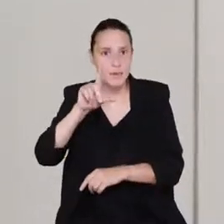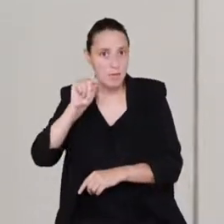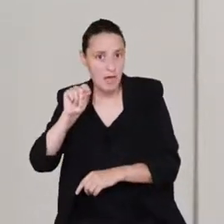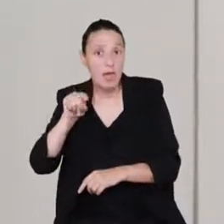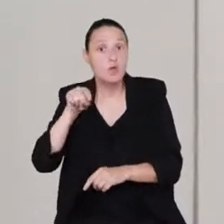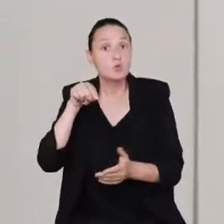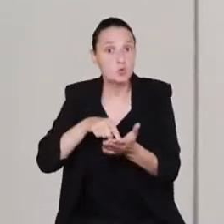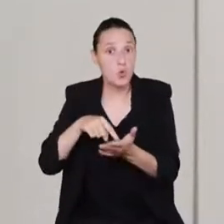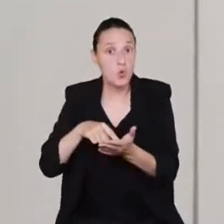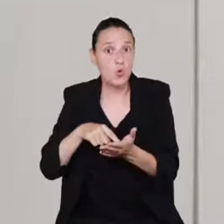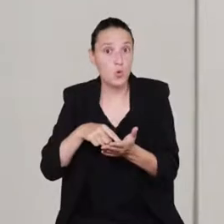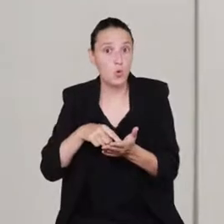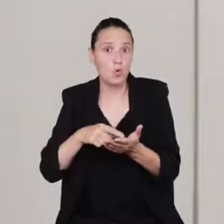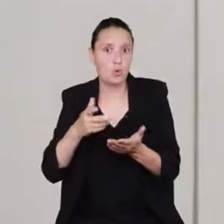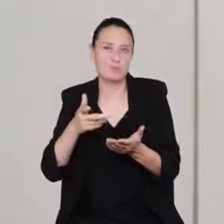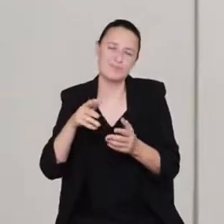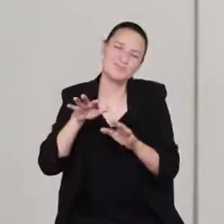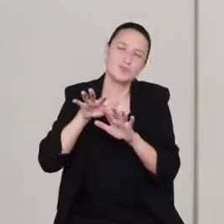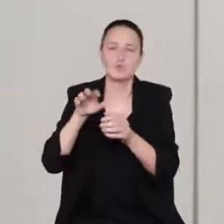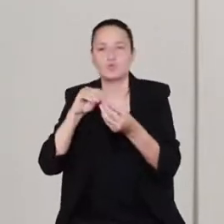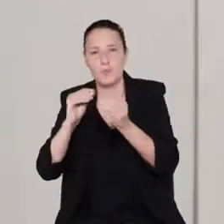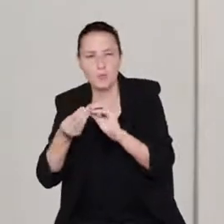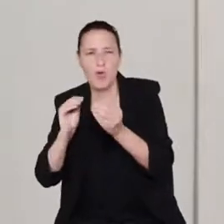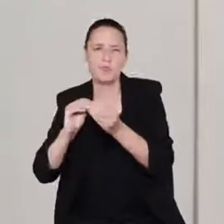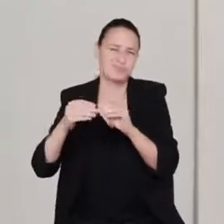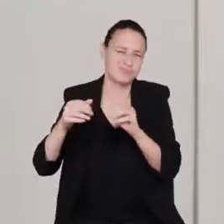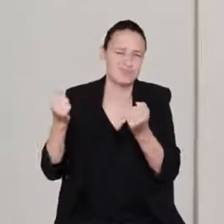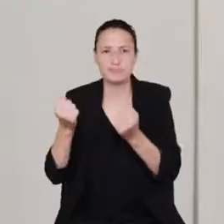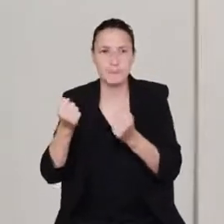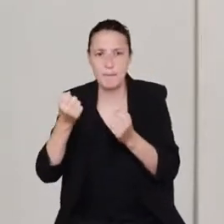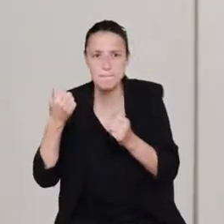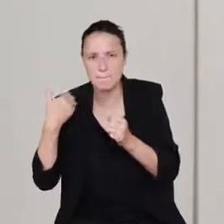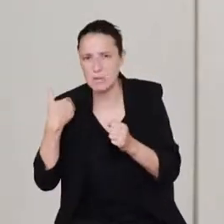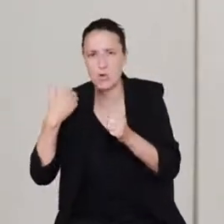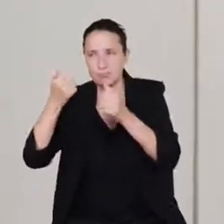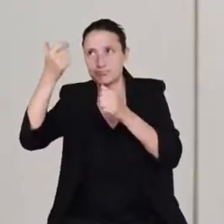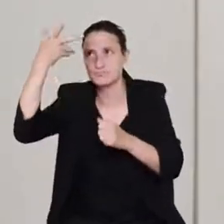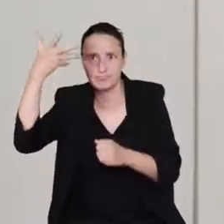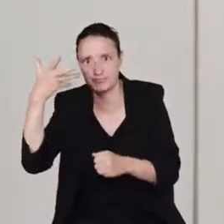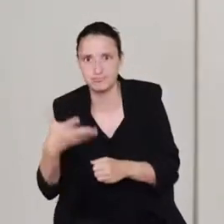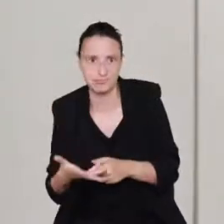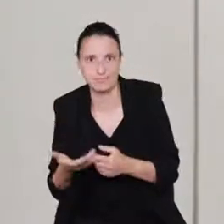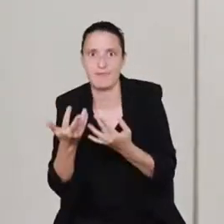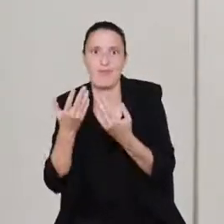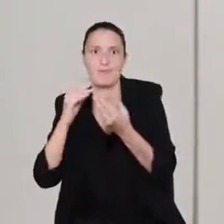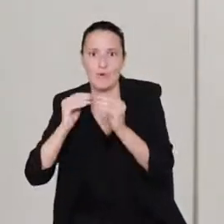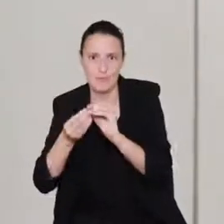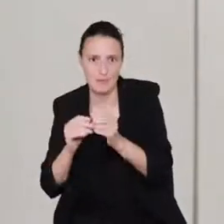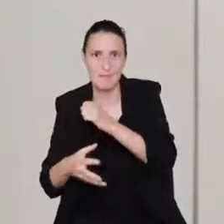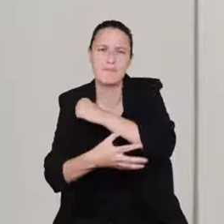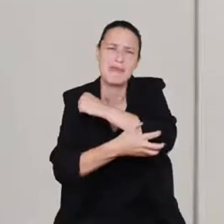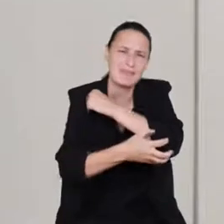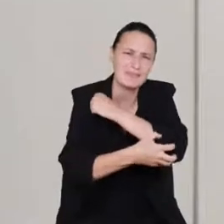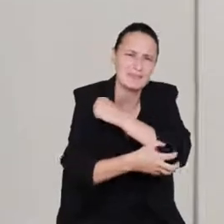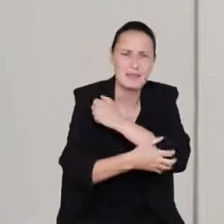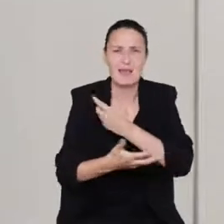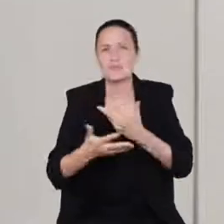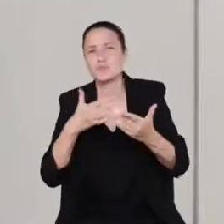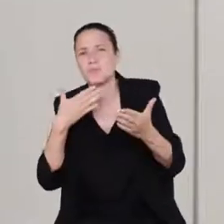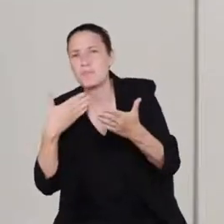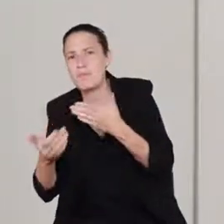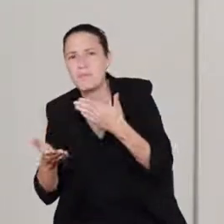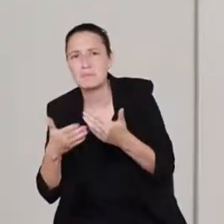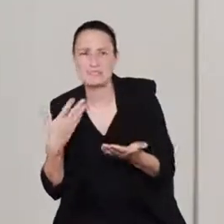była, no miała masę problemów, jak wiemy, bardzo liczną, listę długą, jak ten, była krajem biednym, była krajem